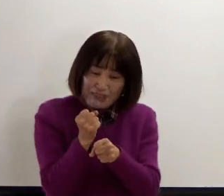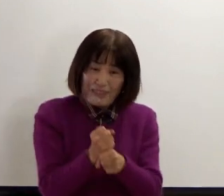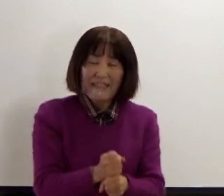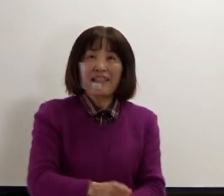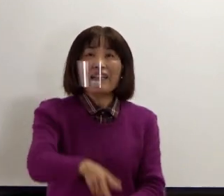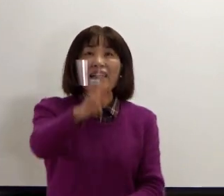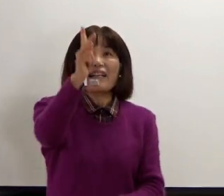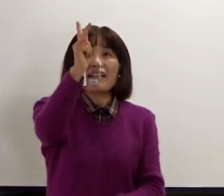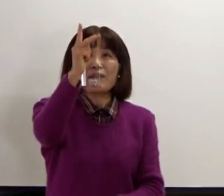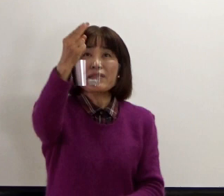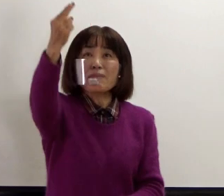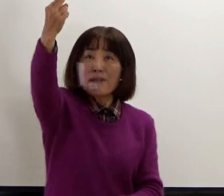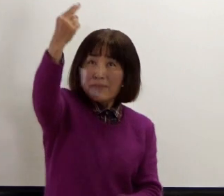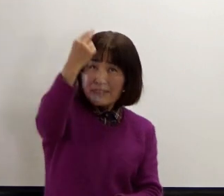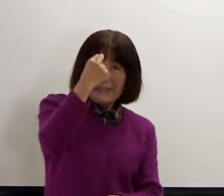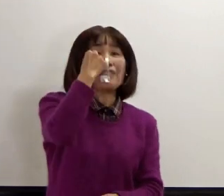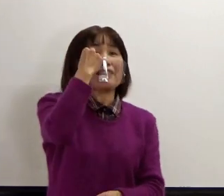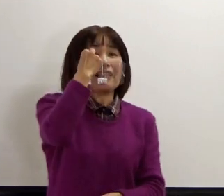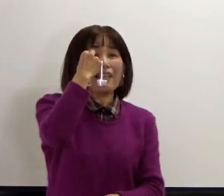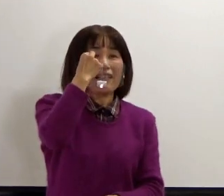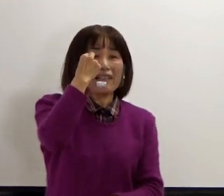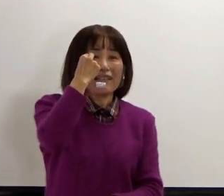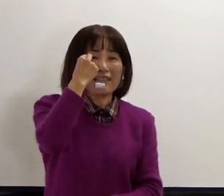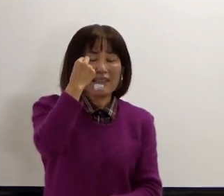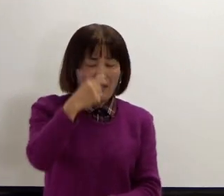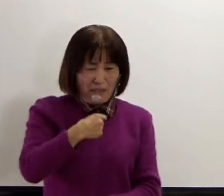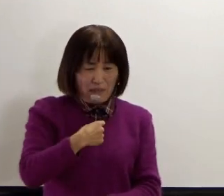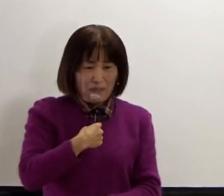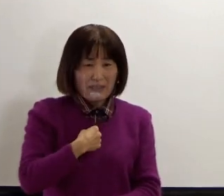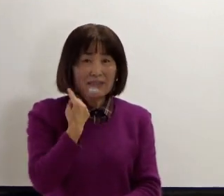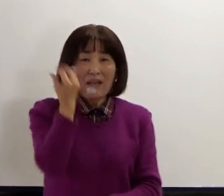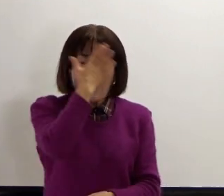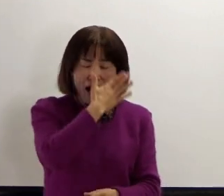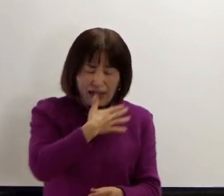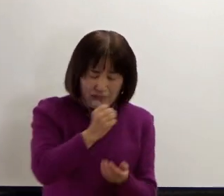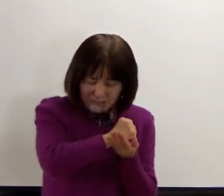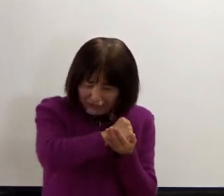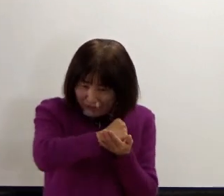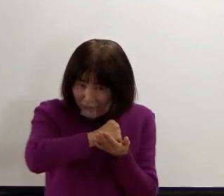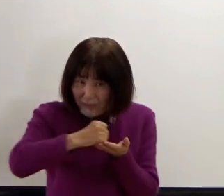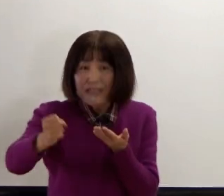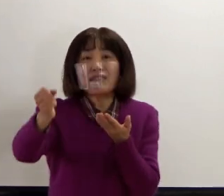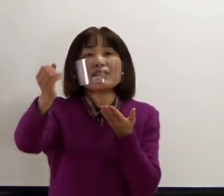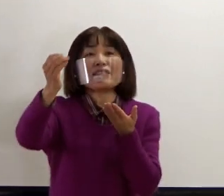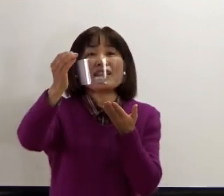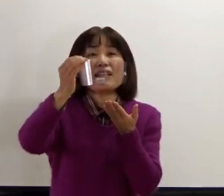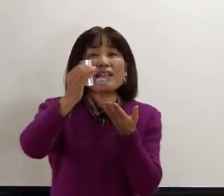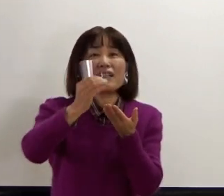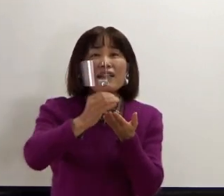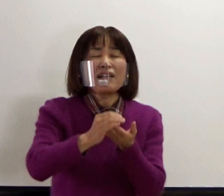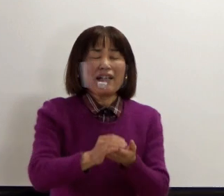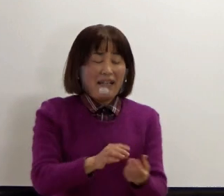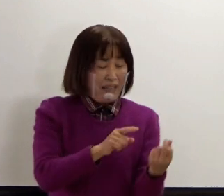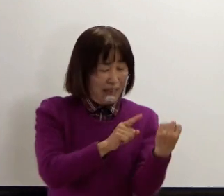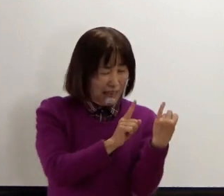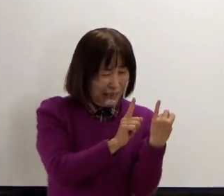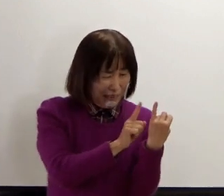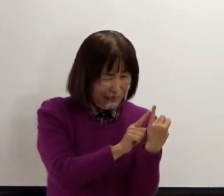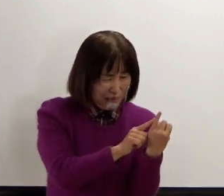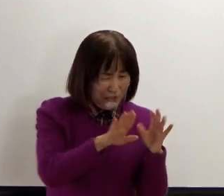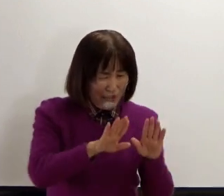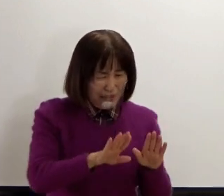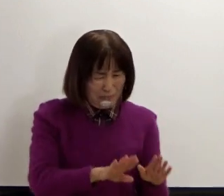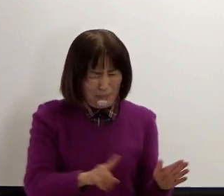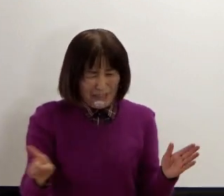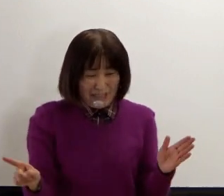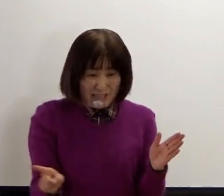私に目を留めてくださった、そして私の恥を取り去ってくださった、 ものすごく彼女つらい気持ちだったんでしょうね。